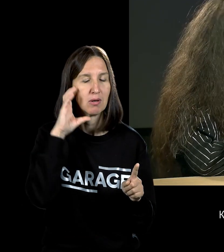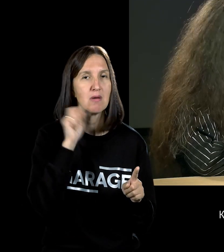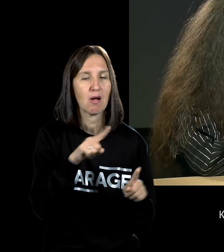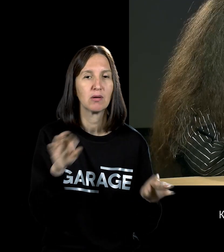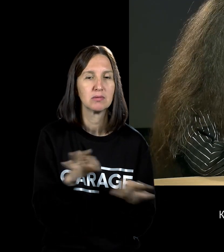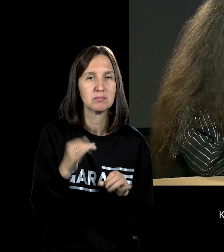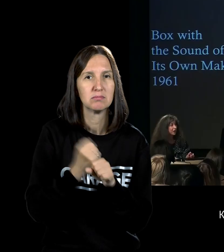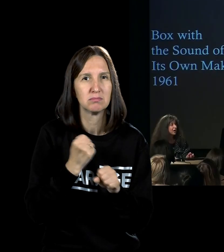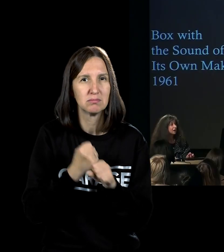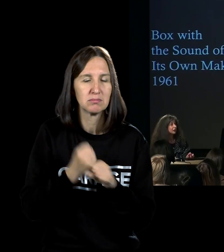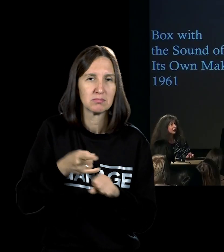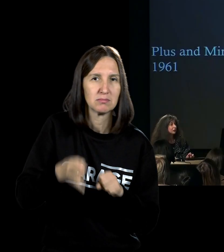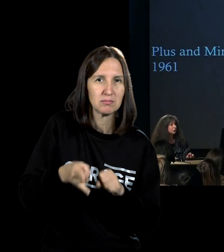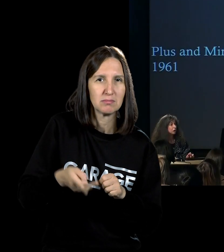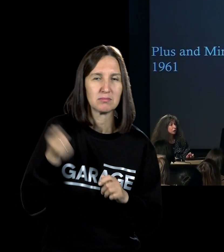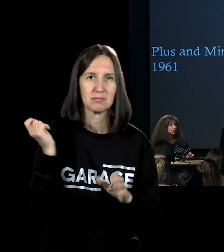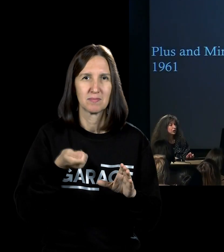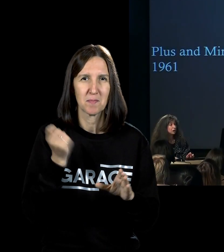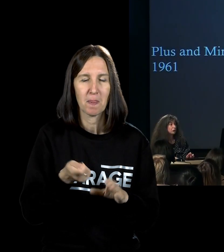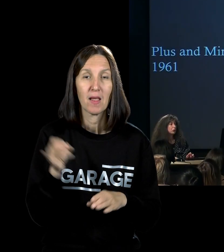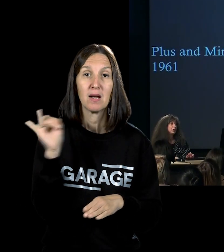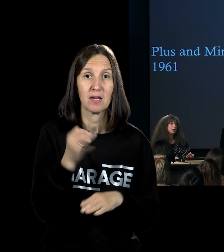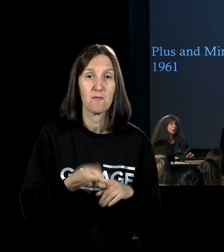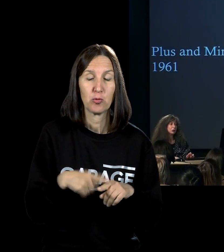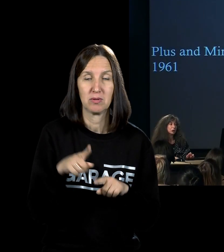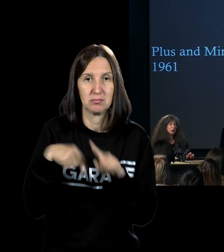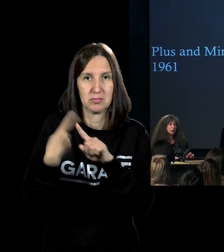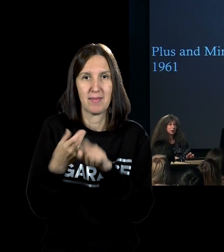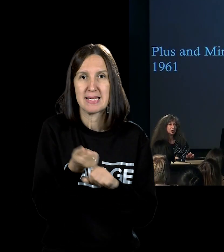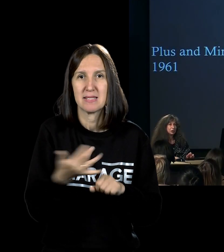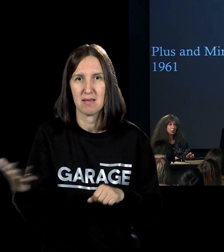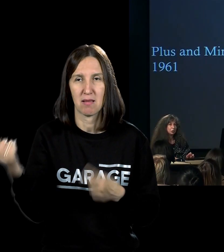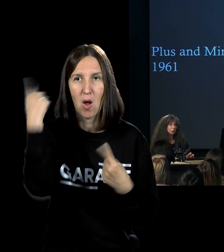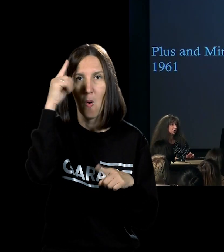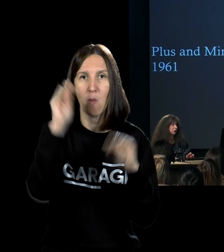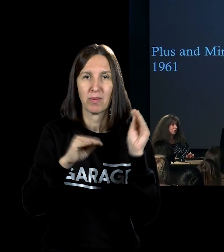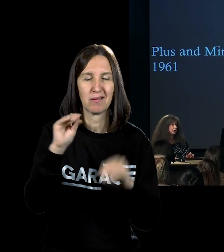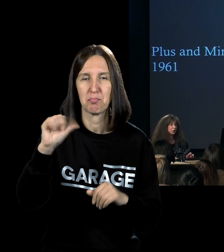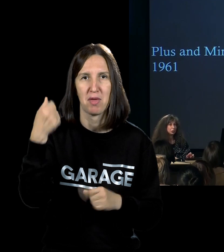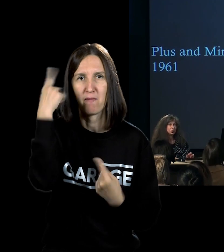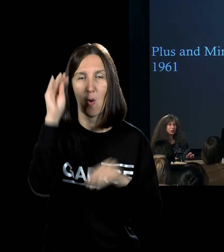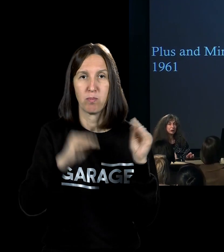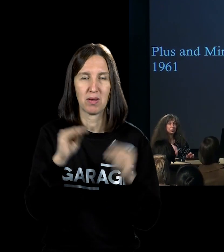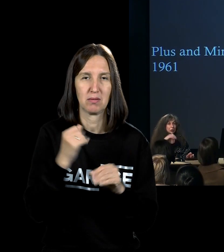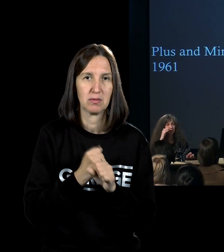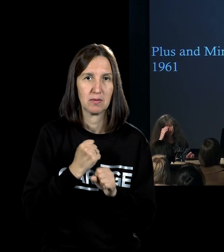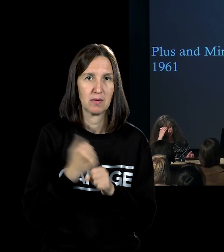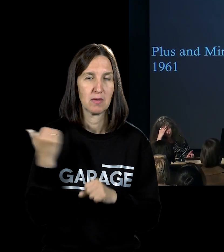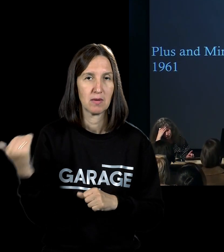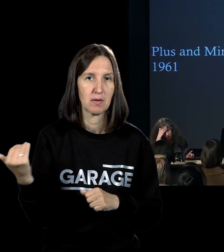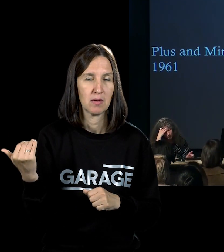эти шумы изготовления. И как бы серия объектов, которые тогда создает, первые объекты, которые